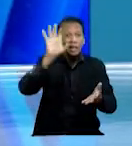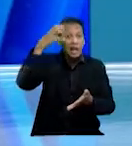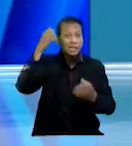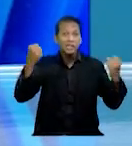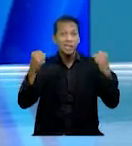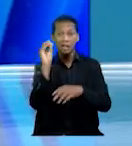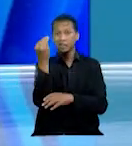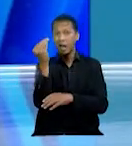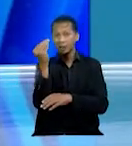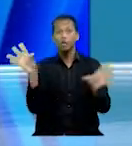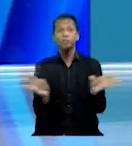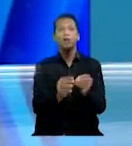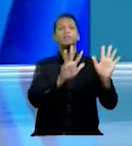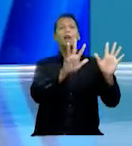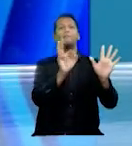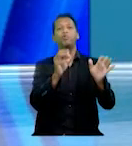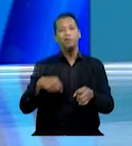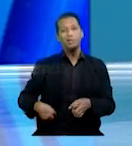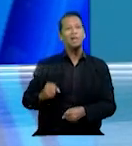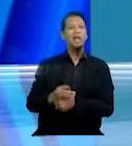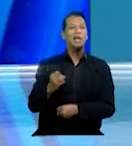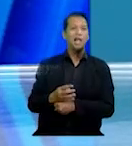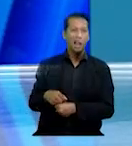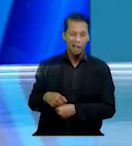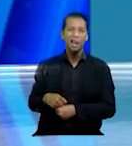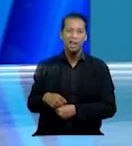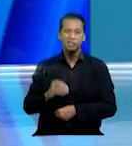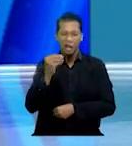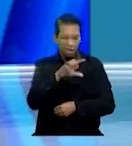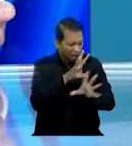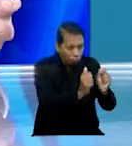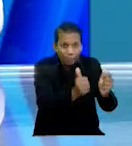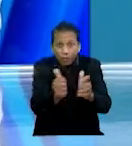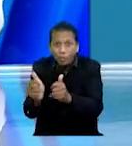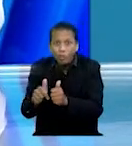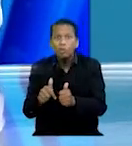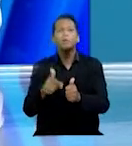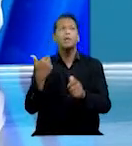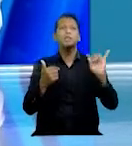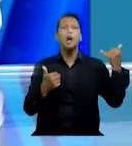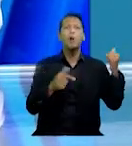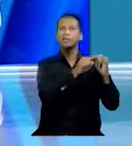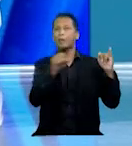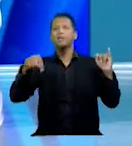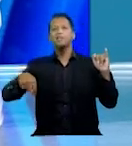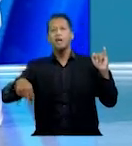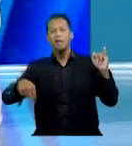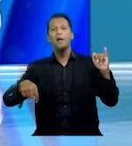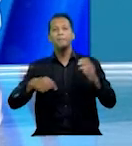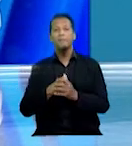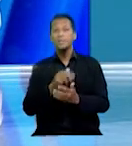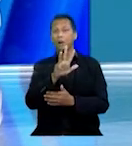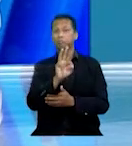Kesehatan DKI Jakarta menyebut 90 kasus gagal ginjal akut misterius ditemukan di Jakarta sejak bulan Januari 2022. Dari